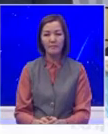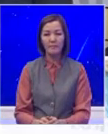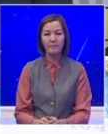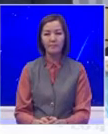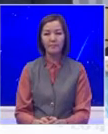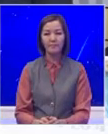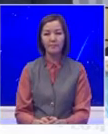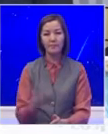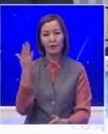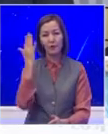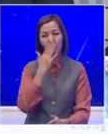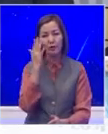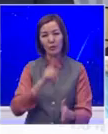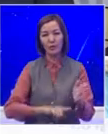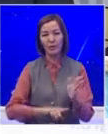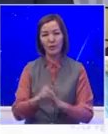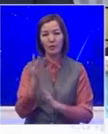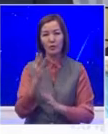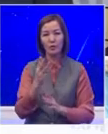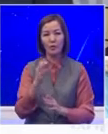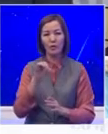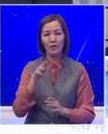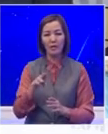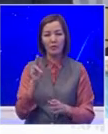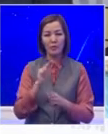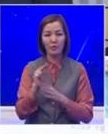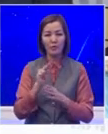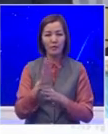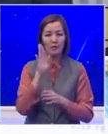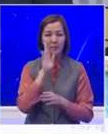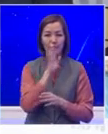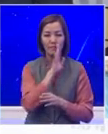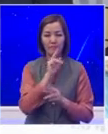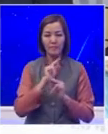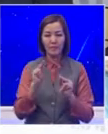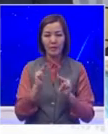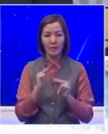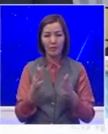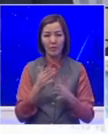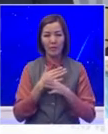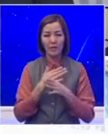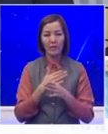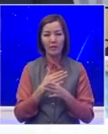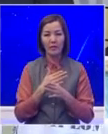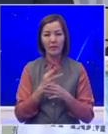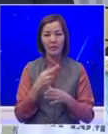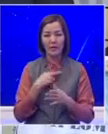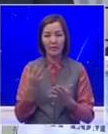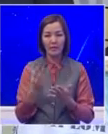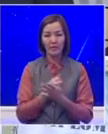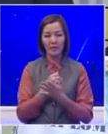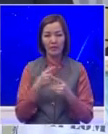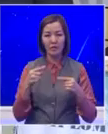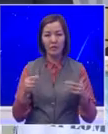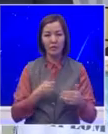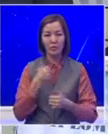выразительному чтению я начал учиться с 3 лет этому меня учили мама и педагоги благодаря чему я являюсь победителем